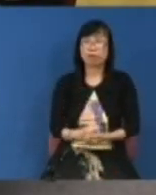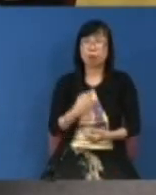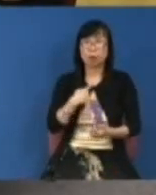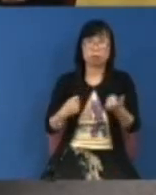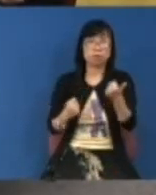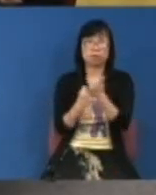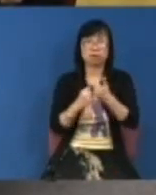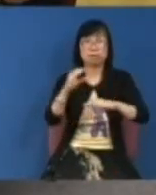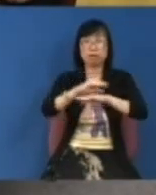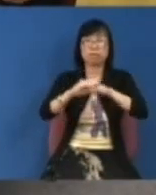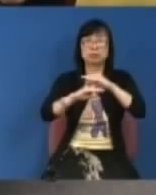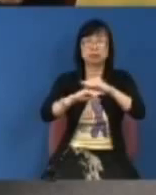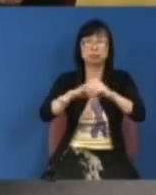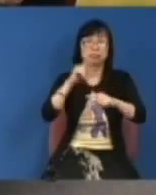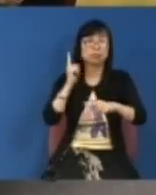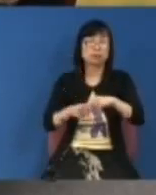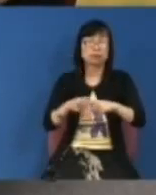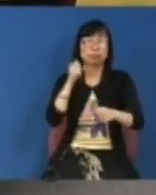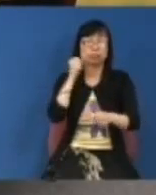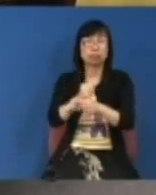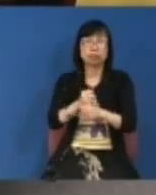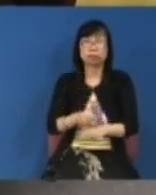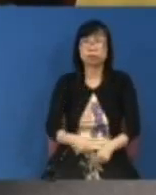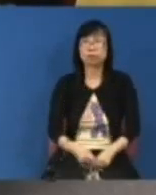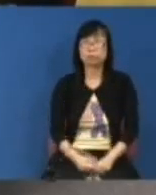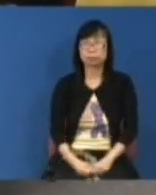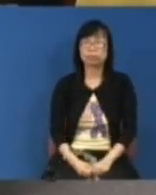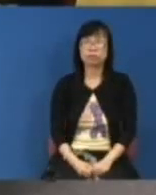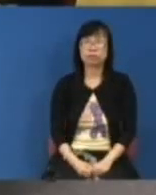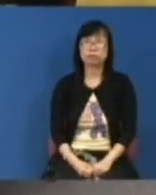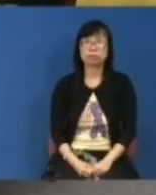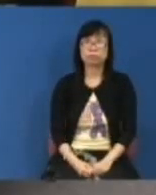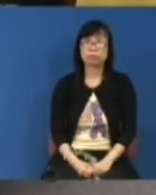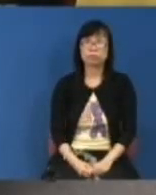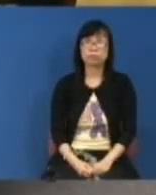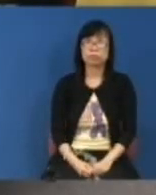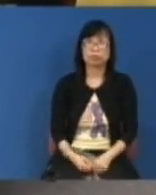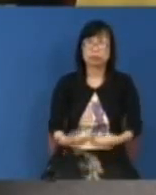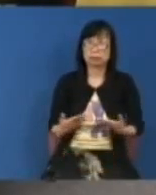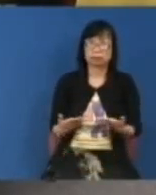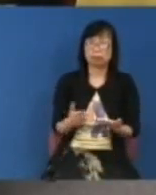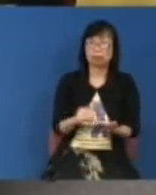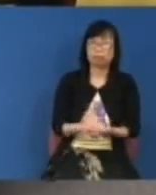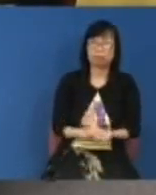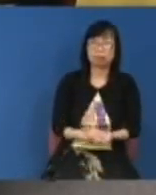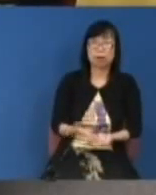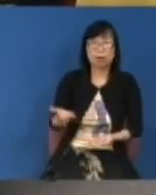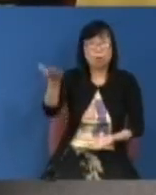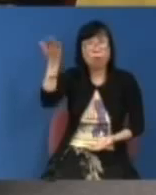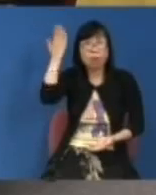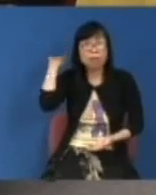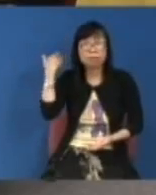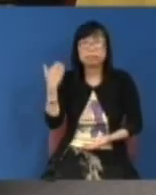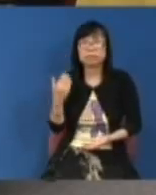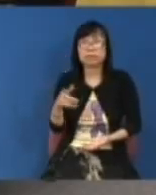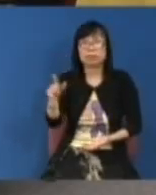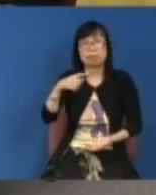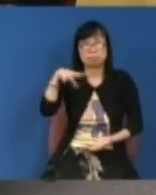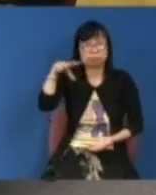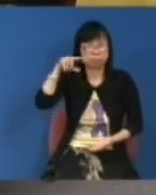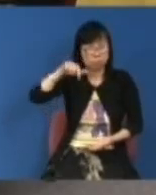民建聯一樣，因為實事求是，係咪啊？就係咁樣啦。而家好清楚，因為琴日我太過深印